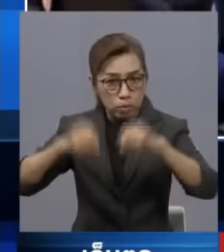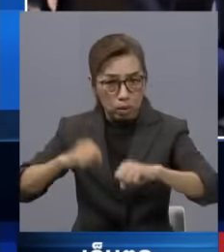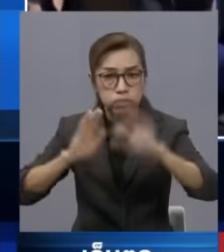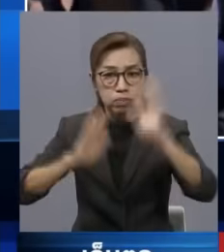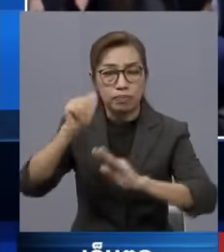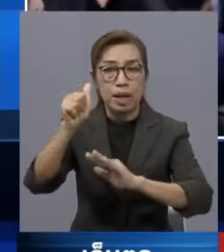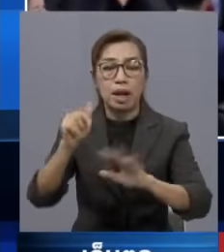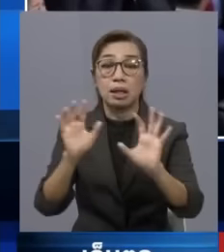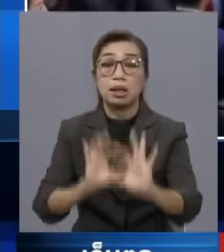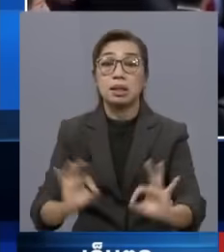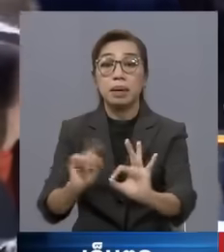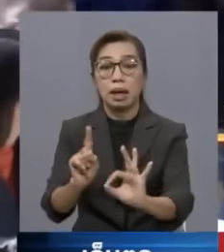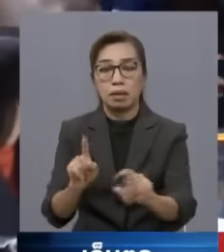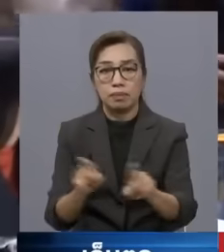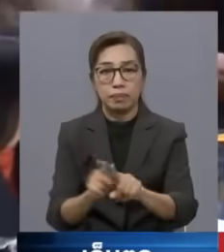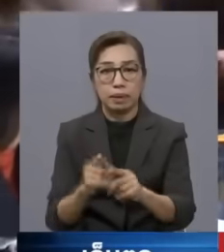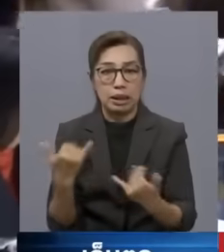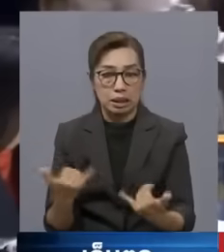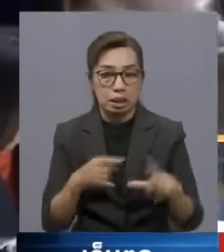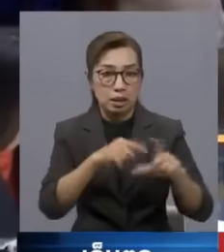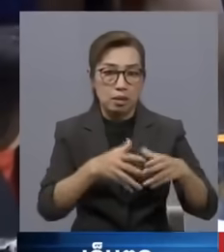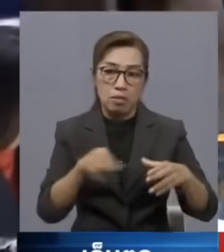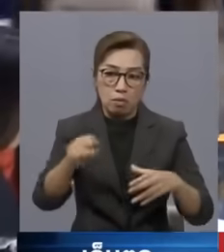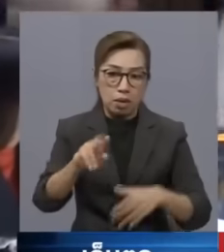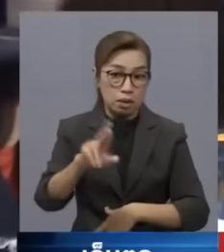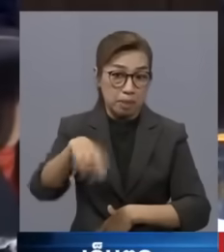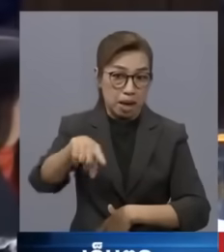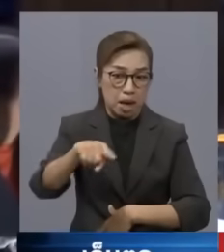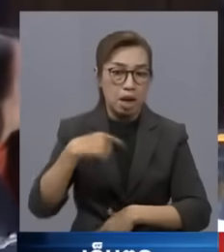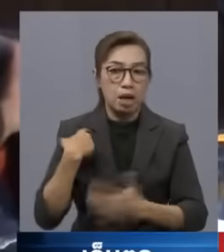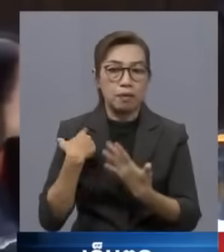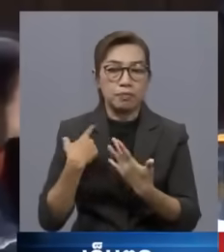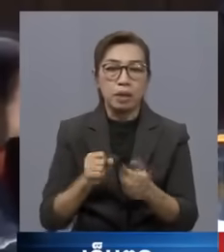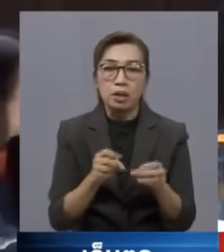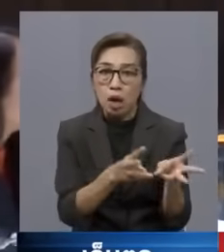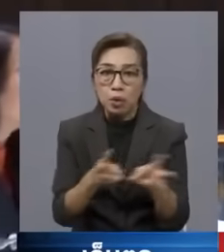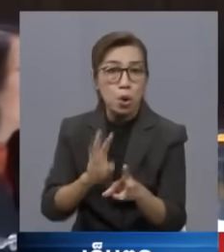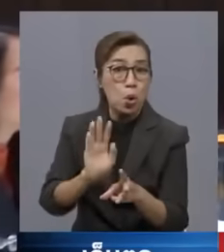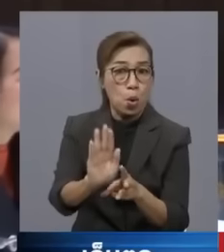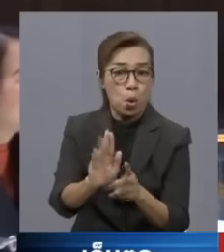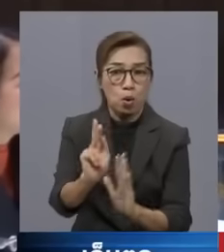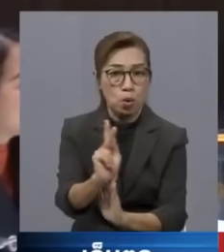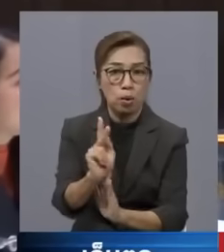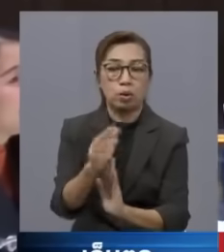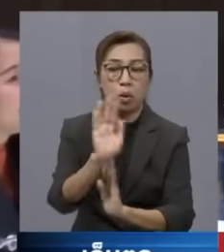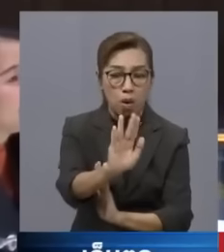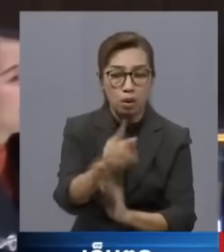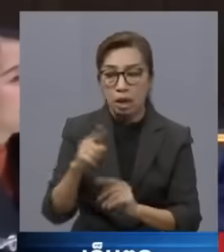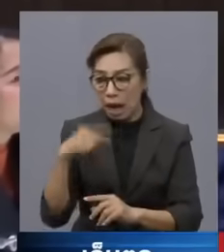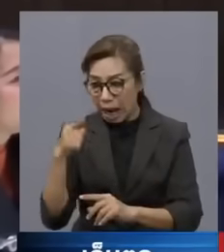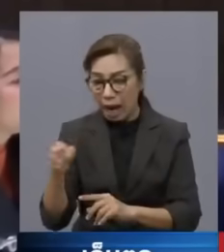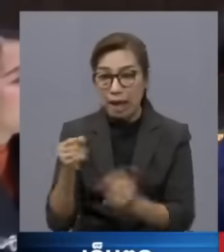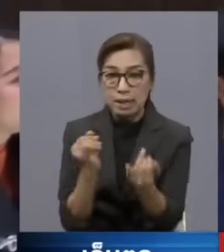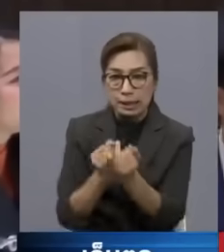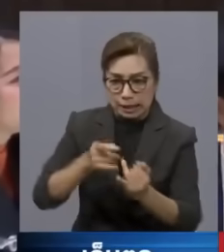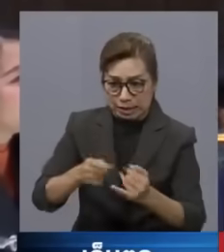ในยะสำคัญก็คือการประกาศต่อสู้เกมรัฐสภาด้วยกลไกของทางรัฐสภารวมถึงต้องการมิตรแท้ที่ยัง